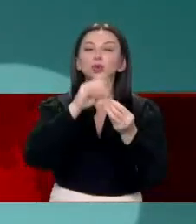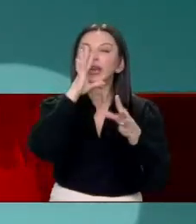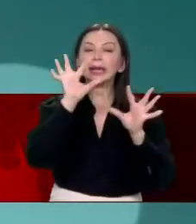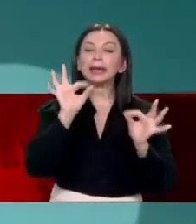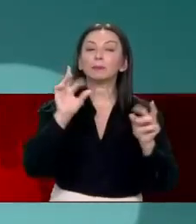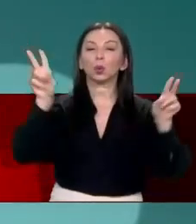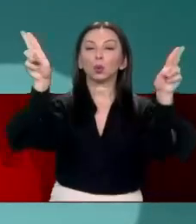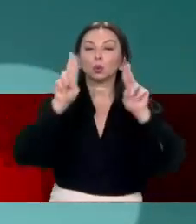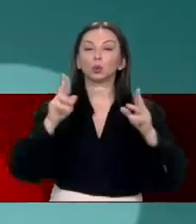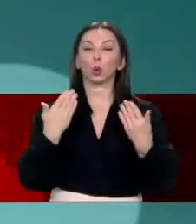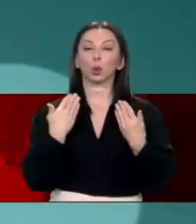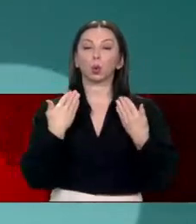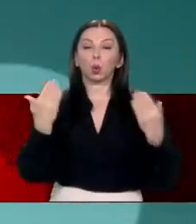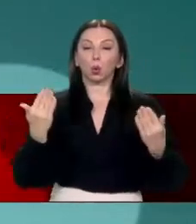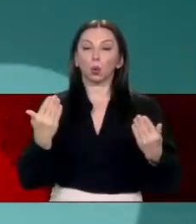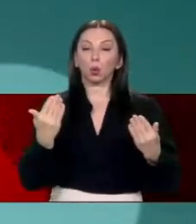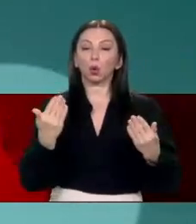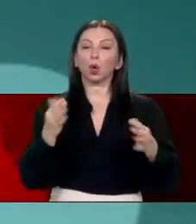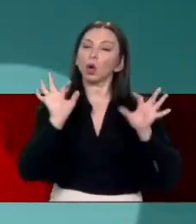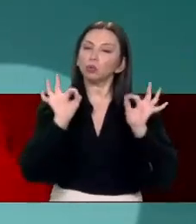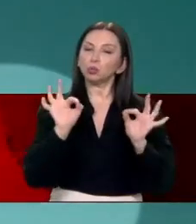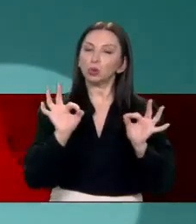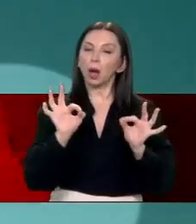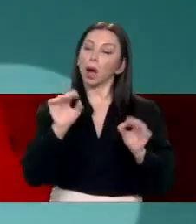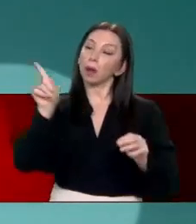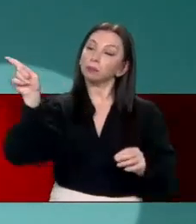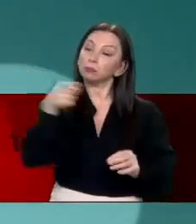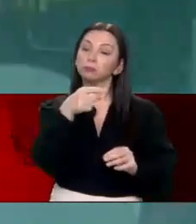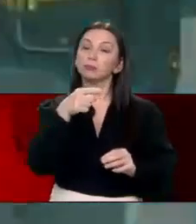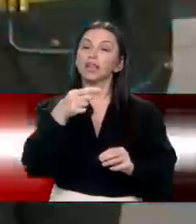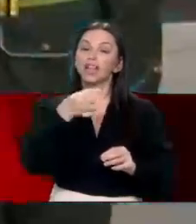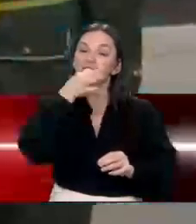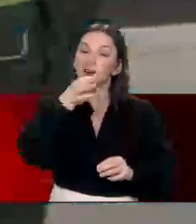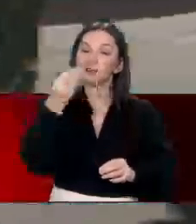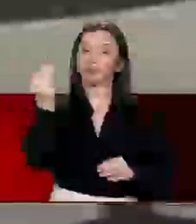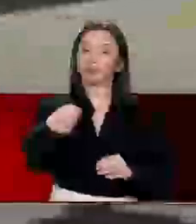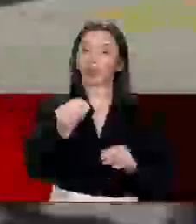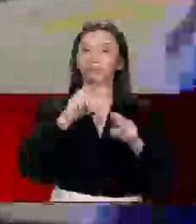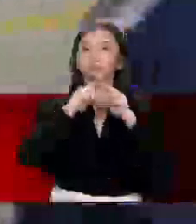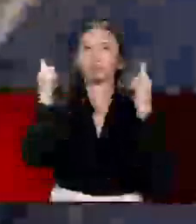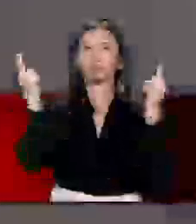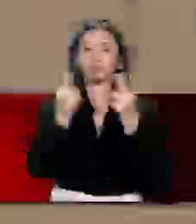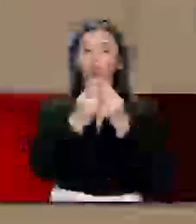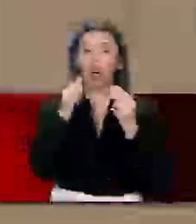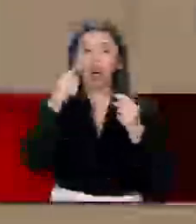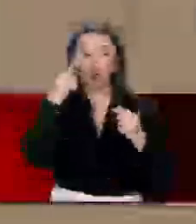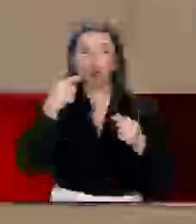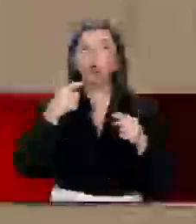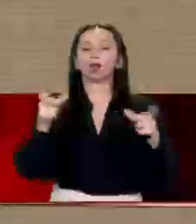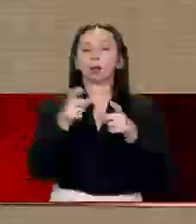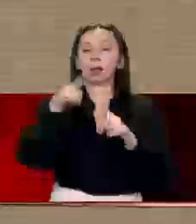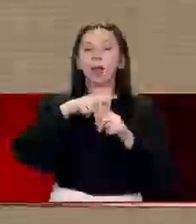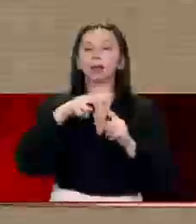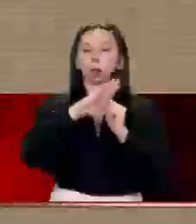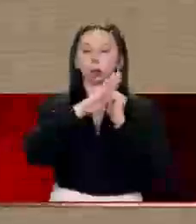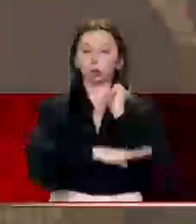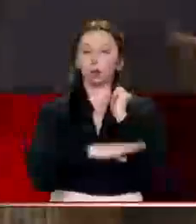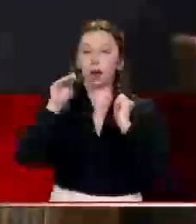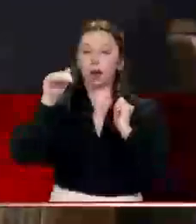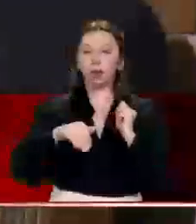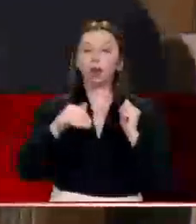uluslararası hukuk önünde mutlaka hesap sorulmalıdır dünya iklim eylemi zirvesi için dubai' deydi Cumhurbaşkanı konu